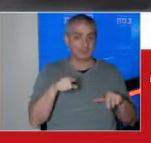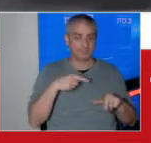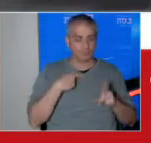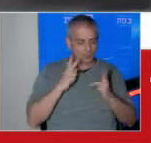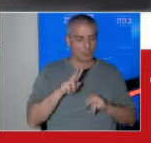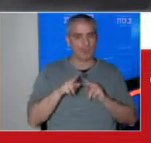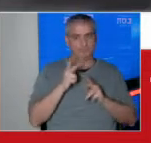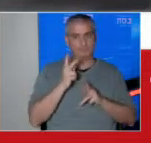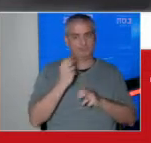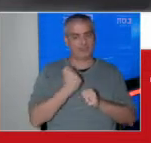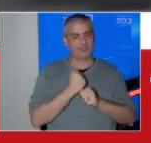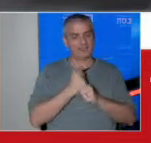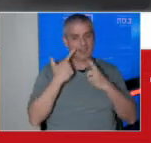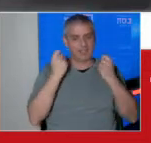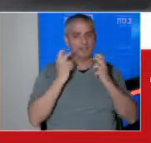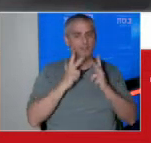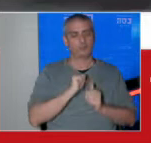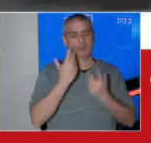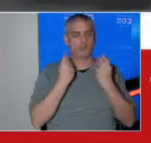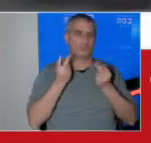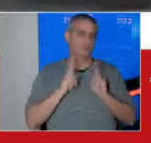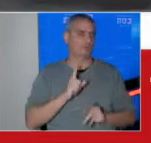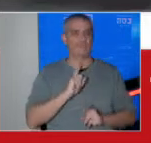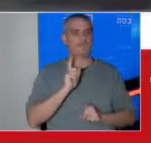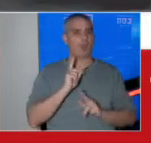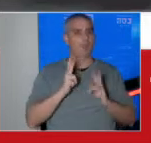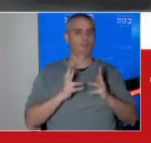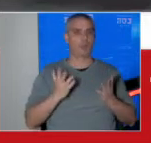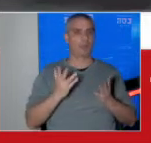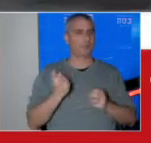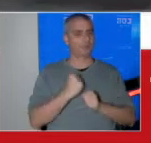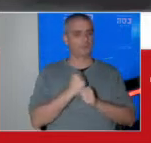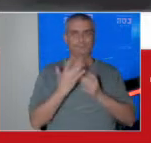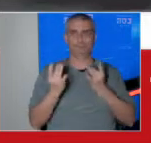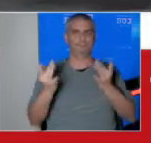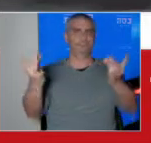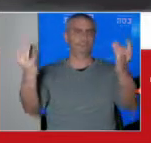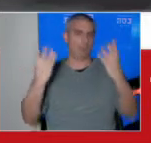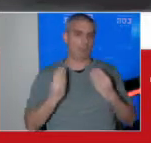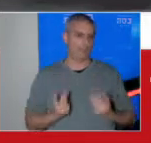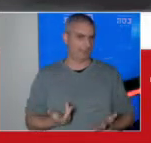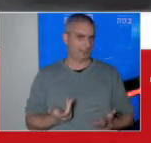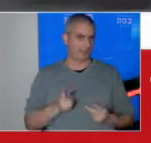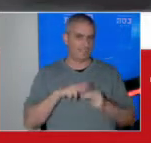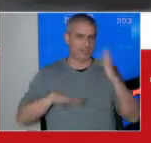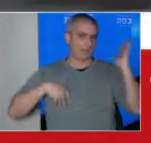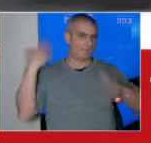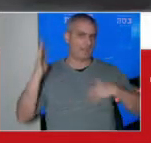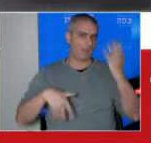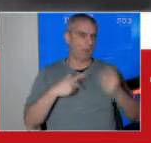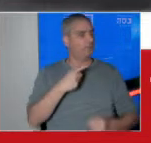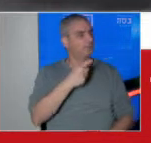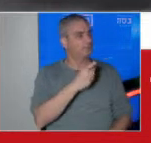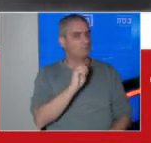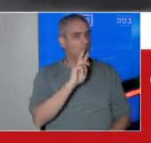שנוכל לתפעל את מערכת החינוך בצורה מיטבית, ולא בצורה כזו שתביא להדבקה המונית ולכאוס מוחלט במערכת.